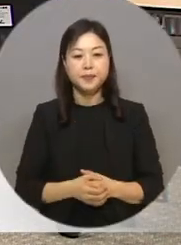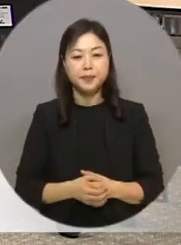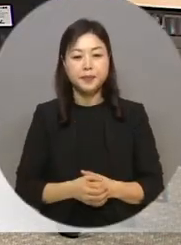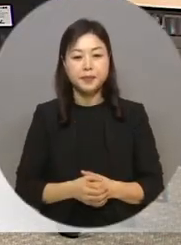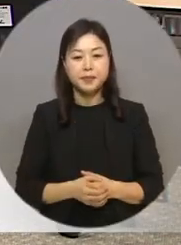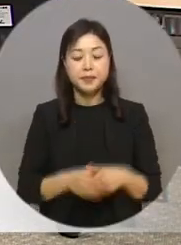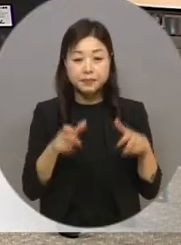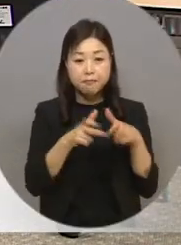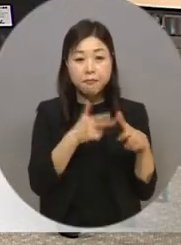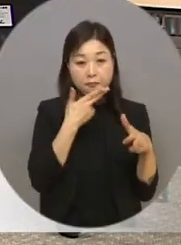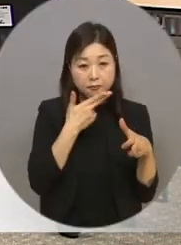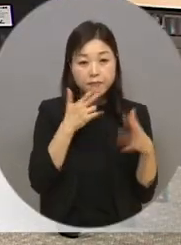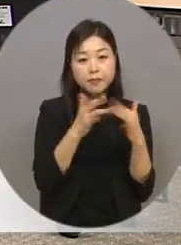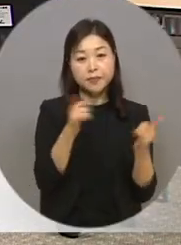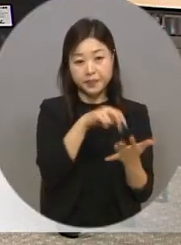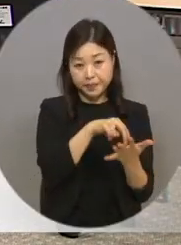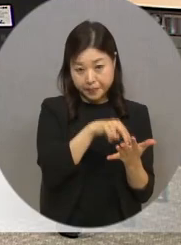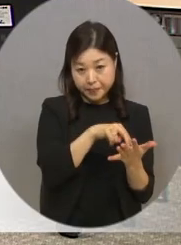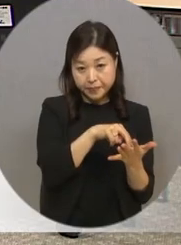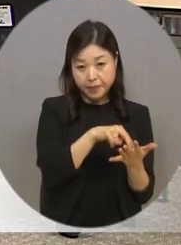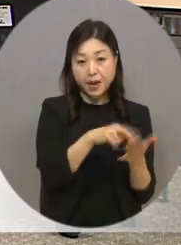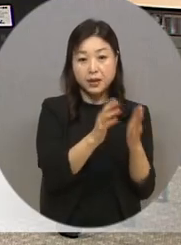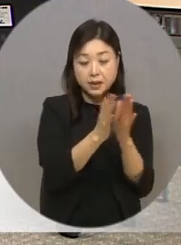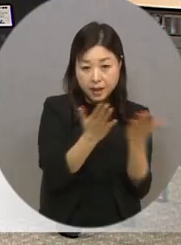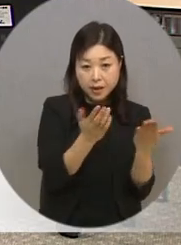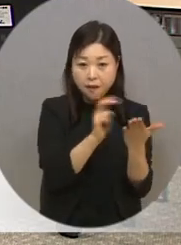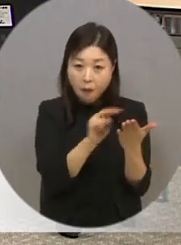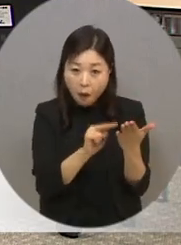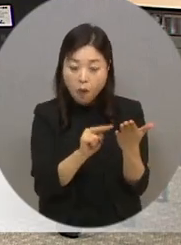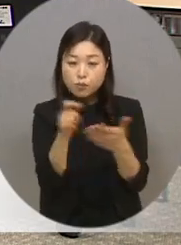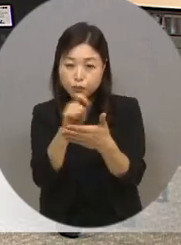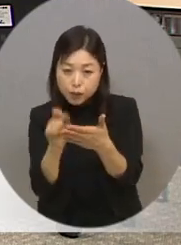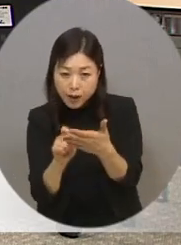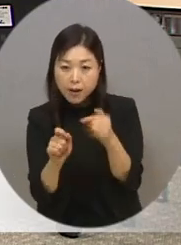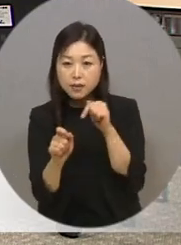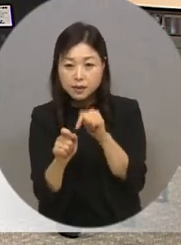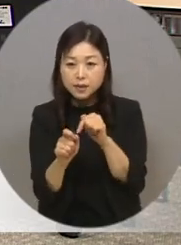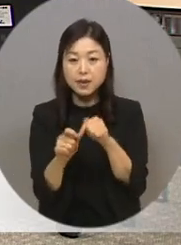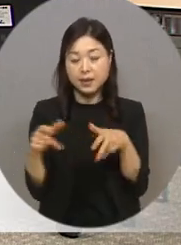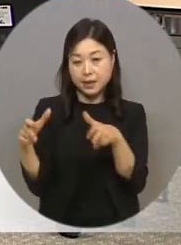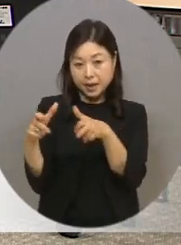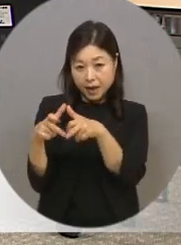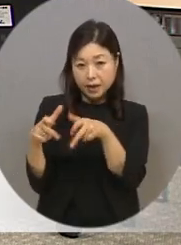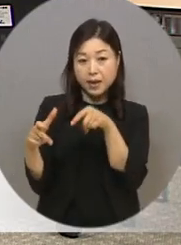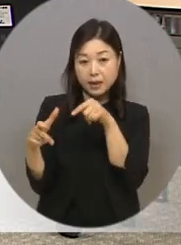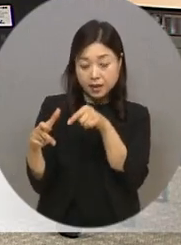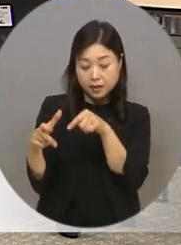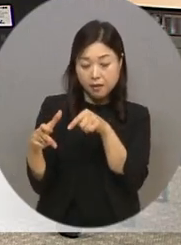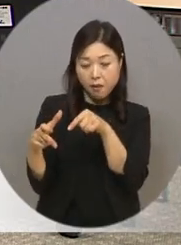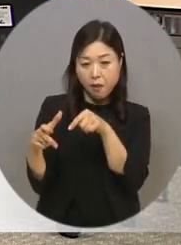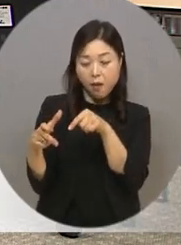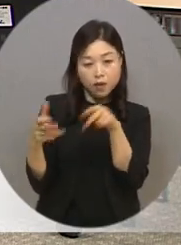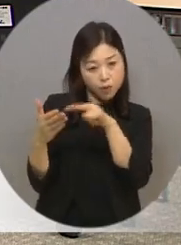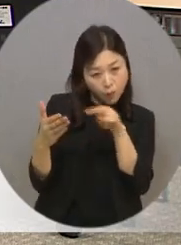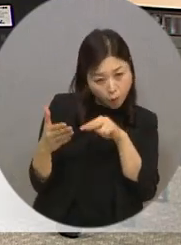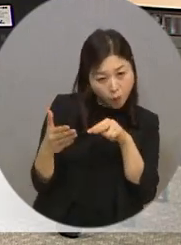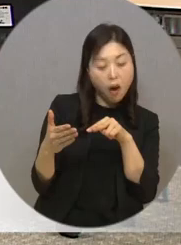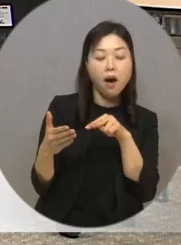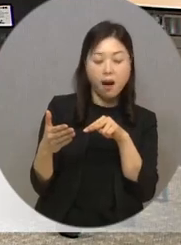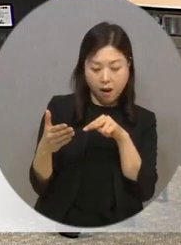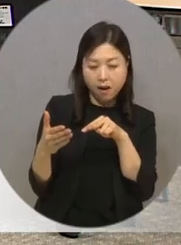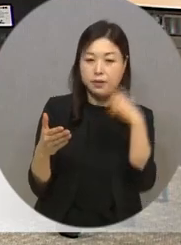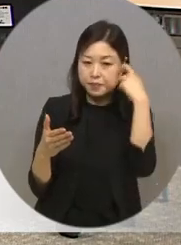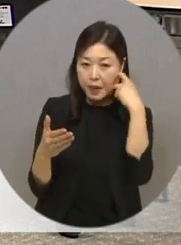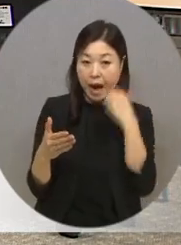비장애인으로서 꼭 책, 도서, 문학을 통해서 장애라는 것을 인식하기